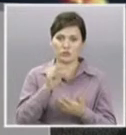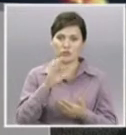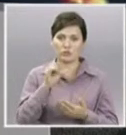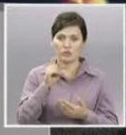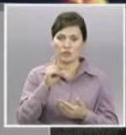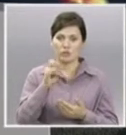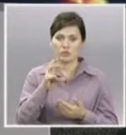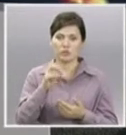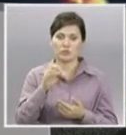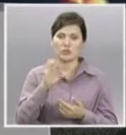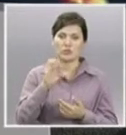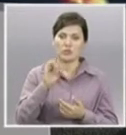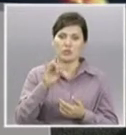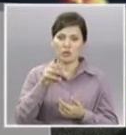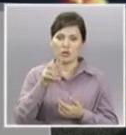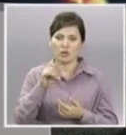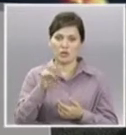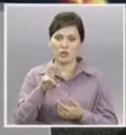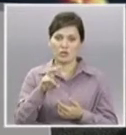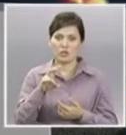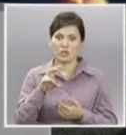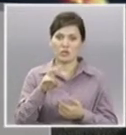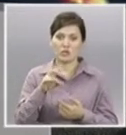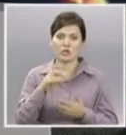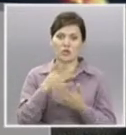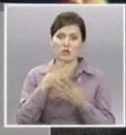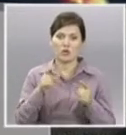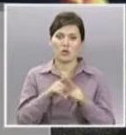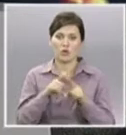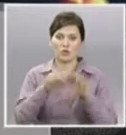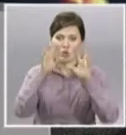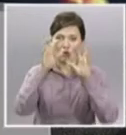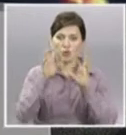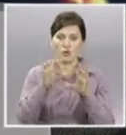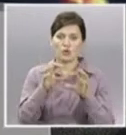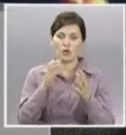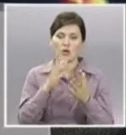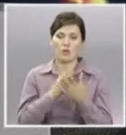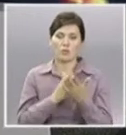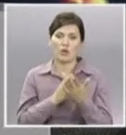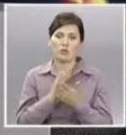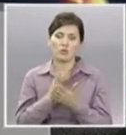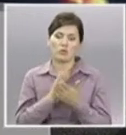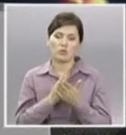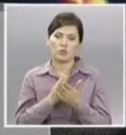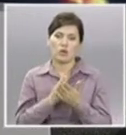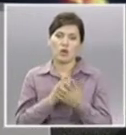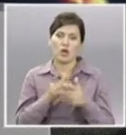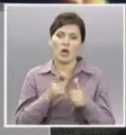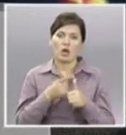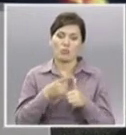қасқа жолы, Есім ханның ескі жолы, Әз Тәукенің жеті жарғысы деп біздің конституциямызға негізгі бағыттарда